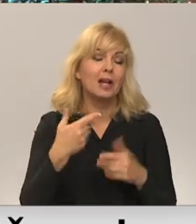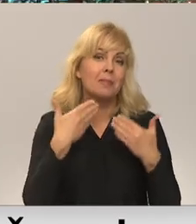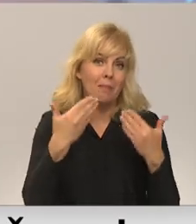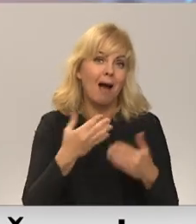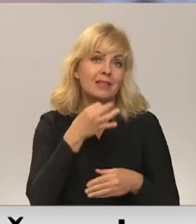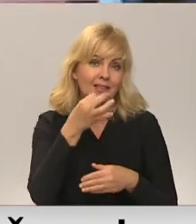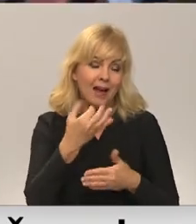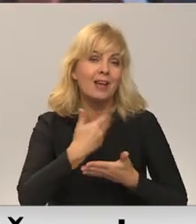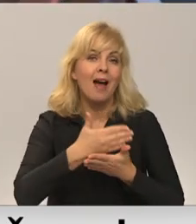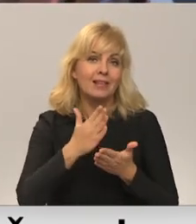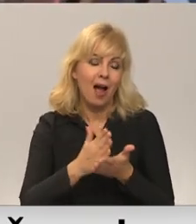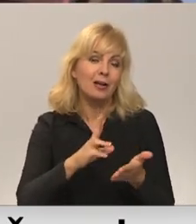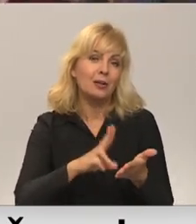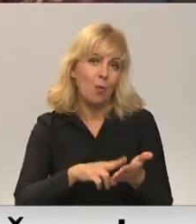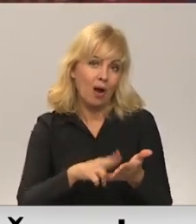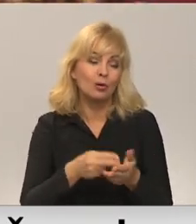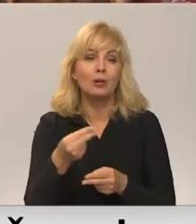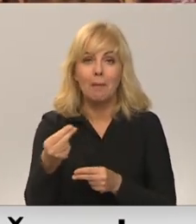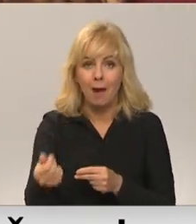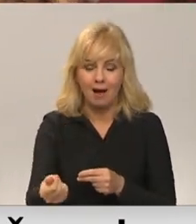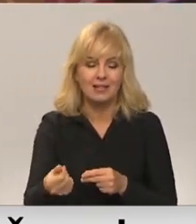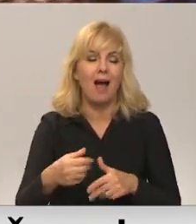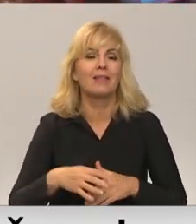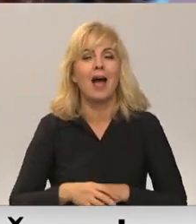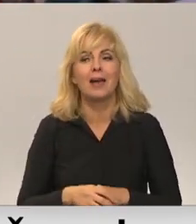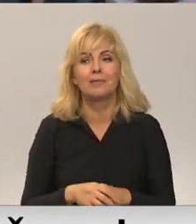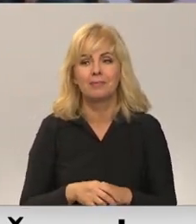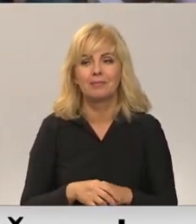tiek teikts lielākajiem nodokļu maksātājiem. Ieva Benefelda, Lanspēršavicis, TV Kursa.